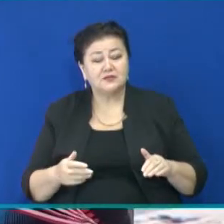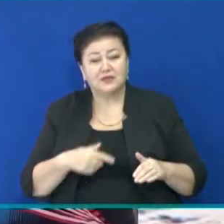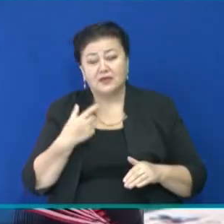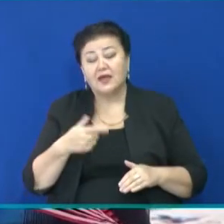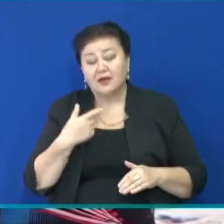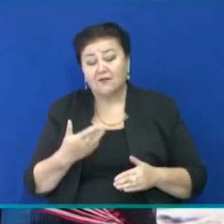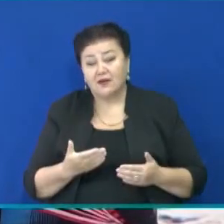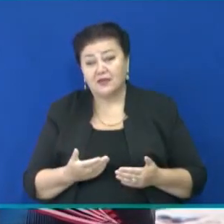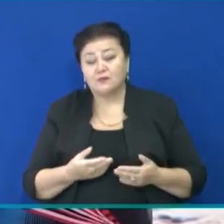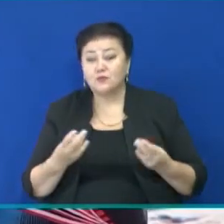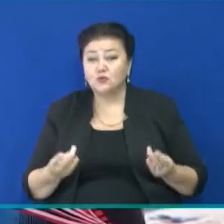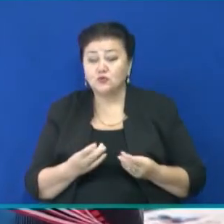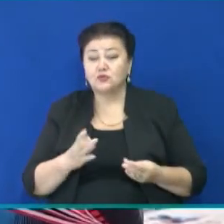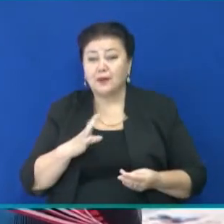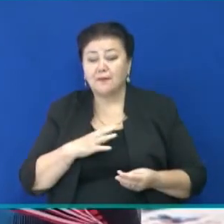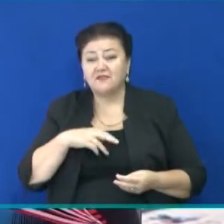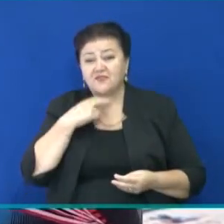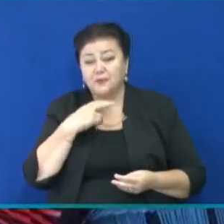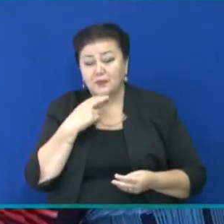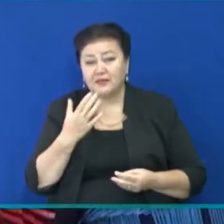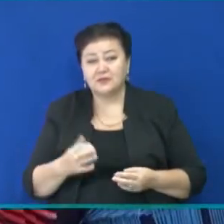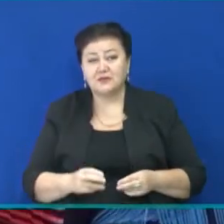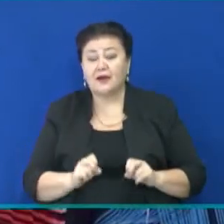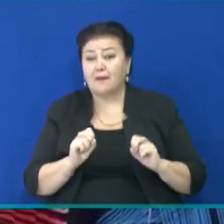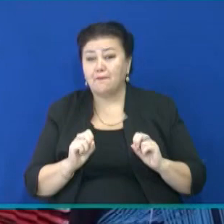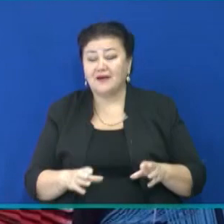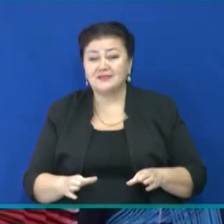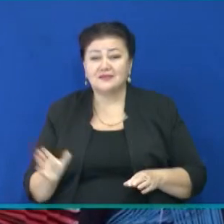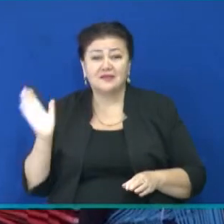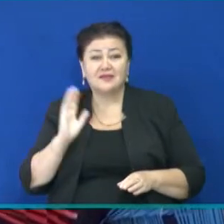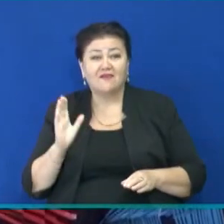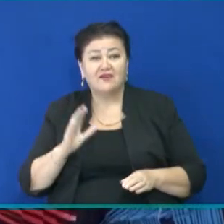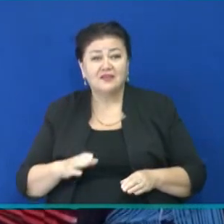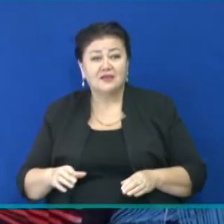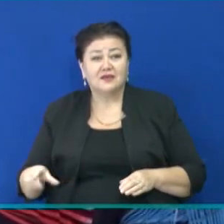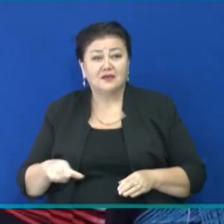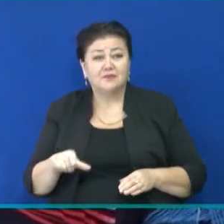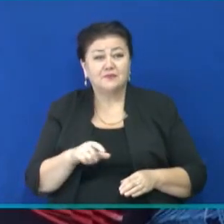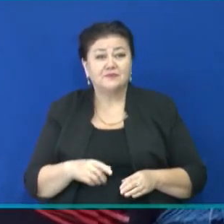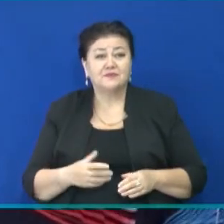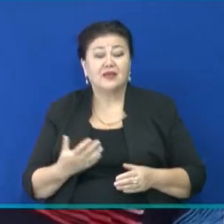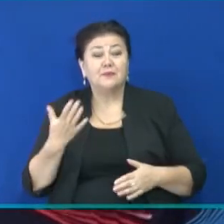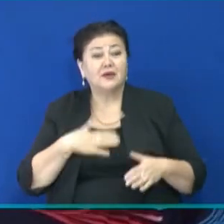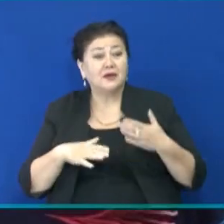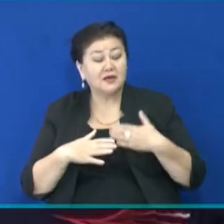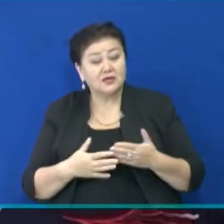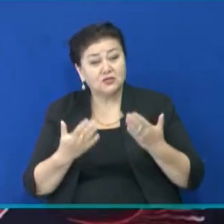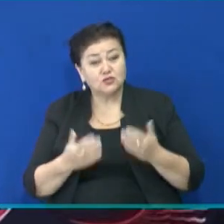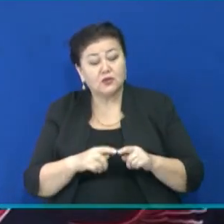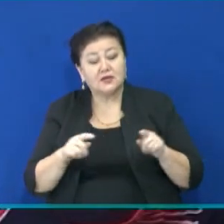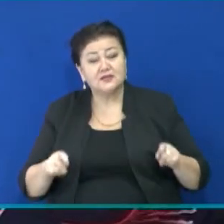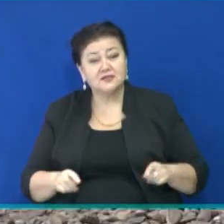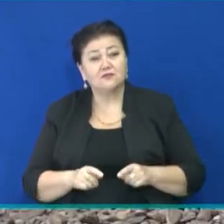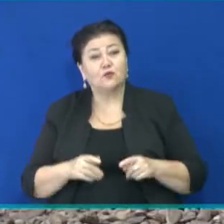отырамыз. Суда түскенде қауіпті болмасын деп. Бәрі жақсы, ризамыз. Осындай арқашанда істеп тұрғанымызға